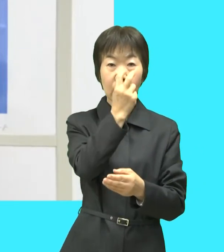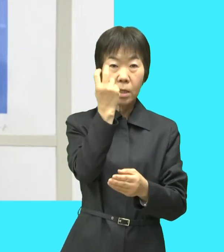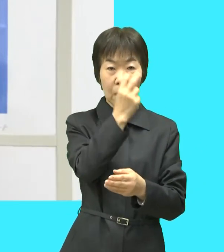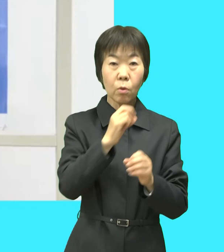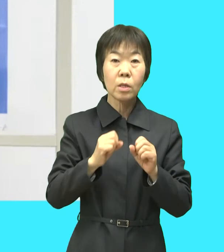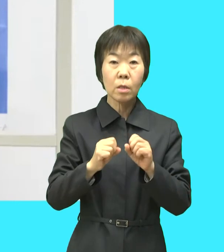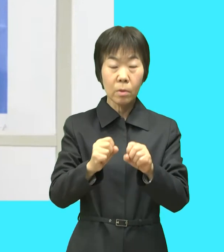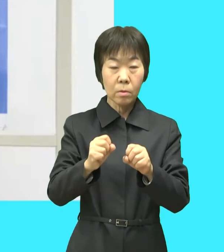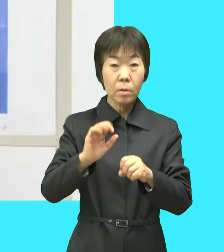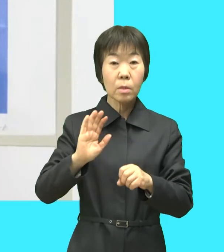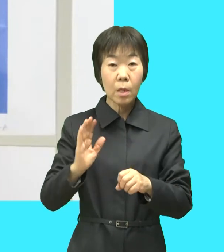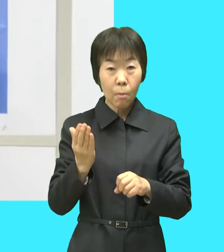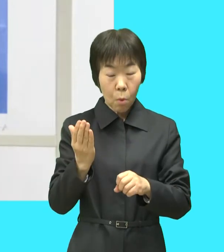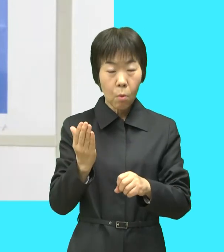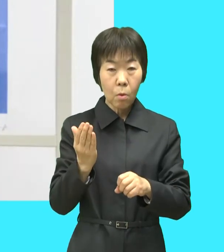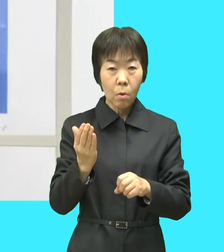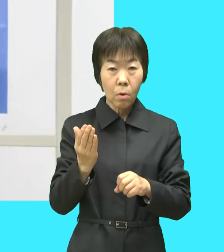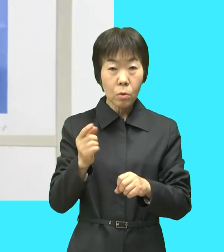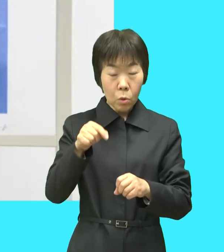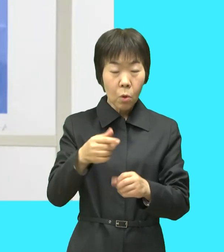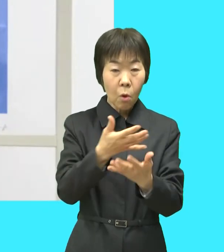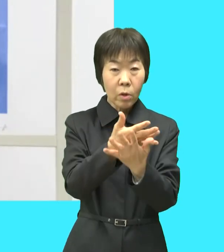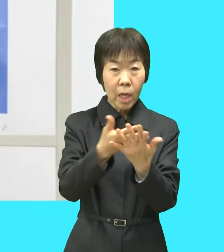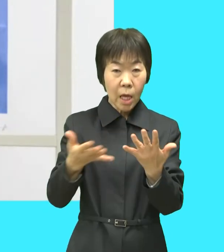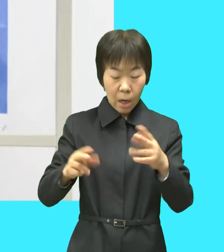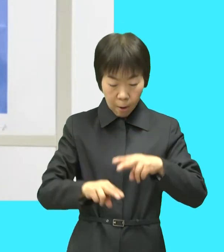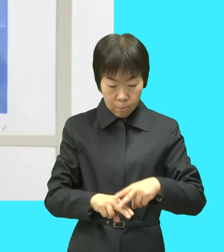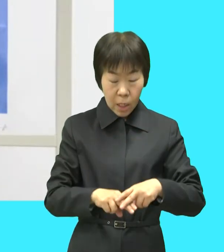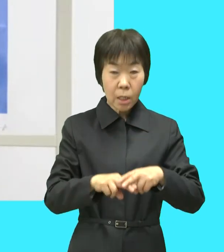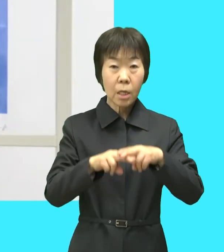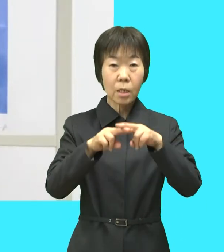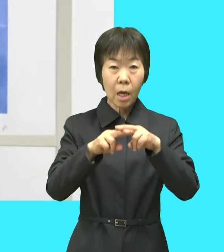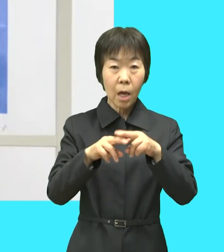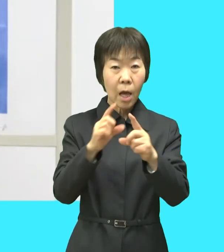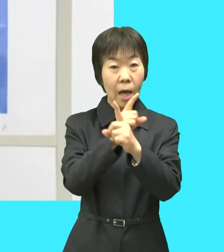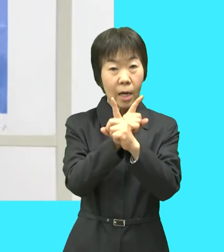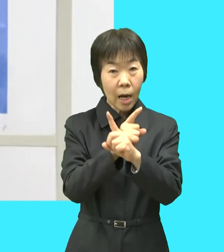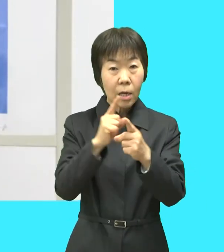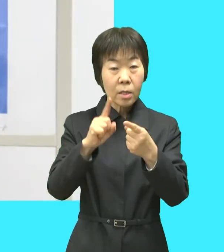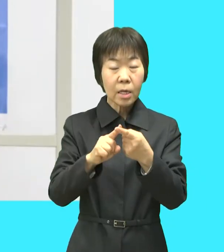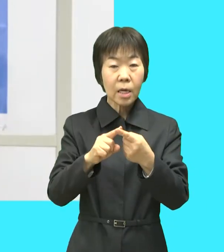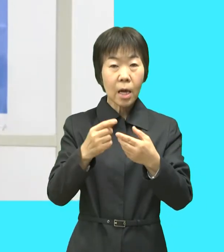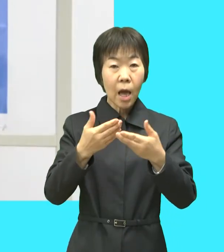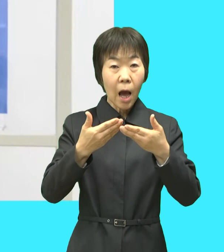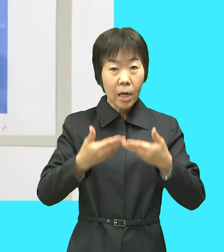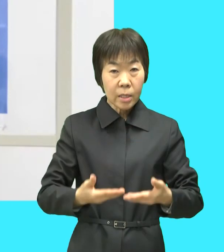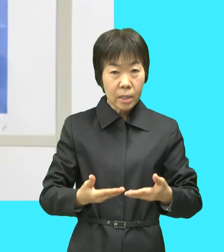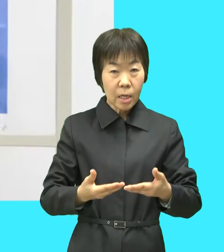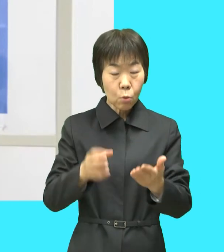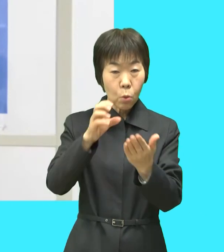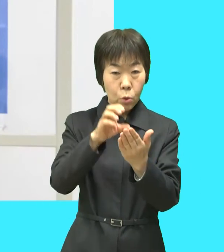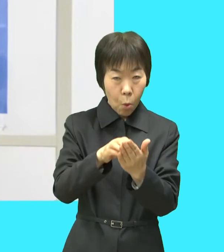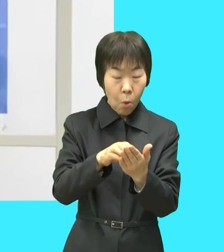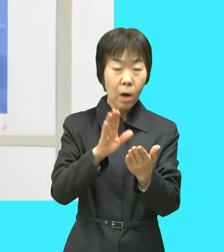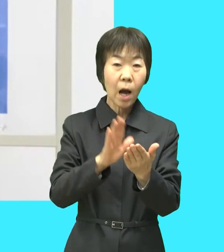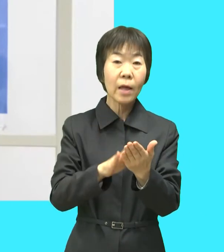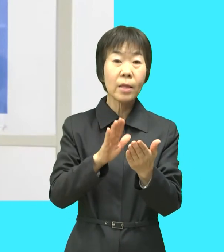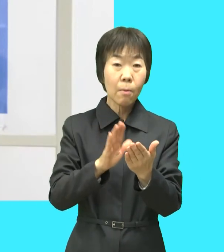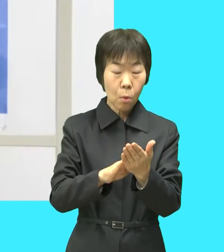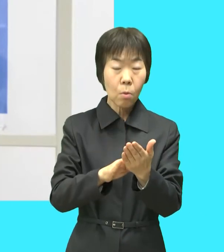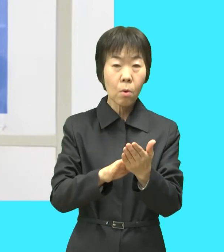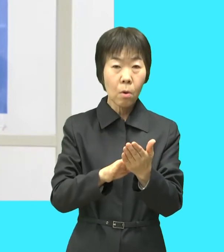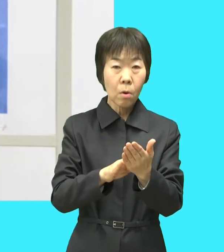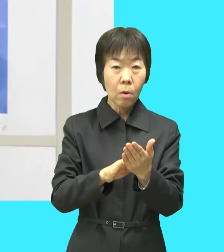ますけれど、そういったデータが蓄積されて科学的安全がエビデンスを持っていても、しか